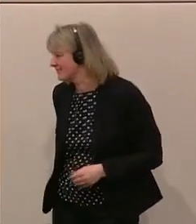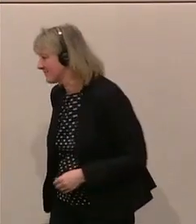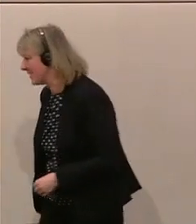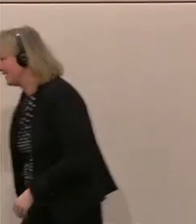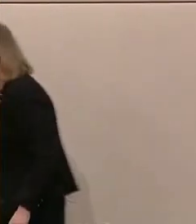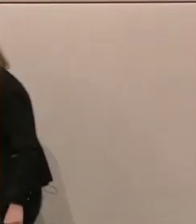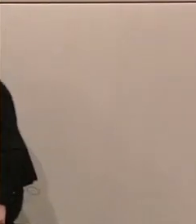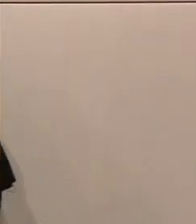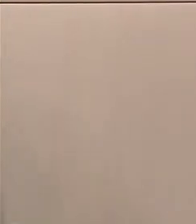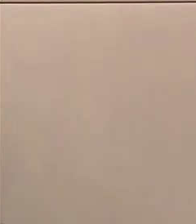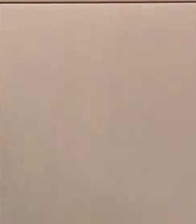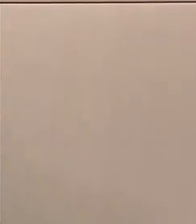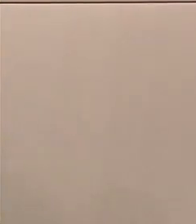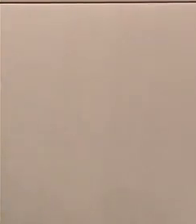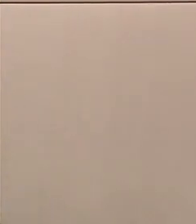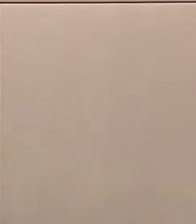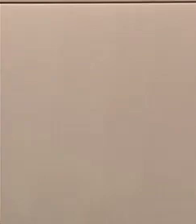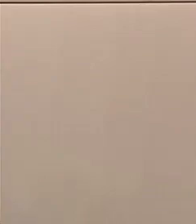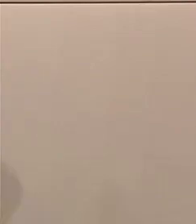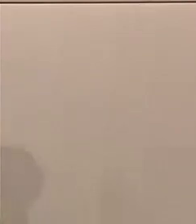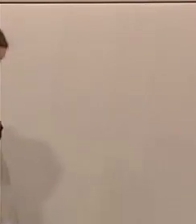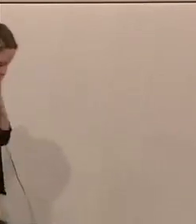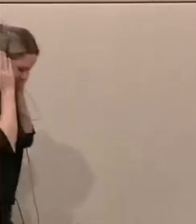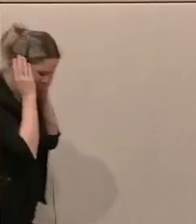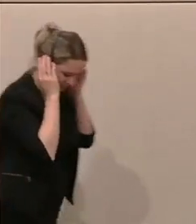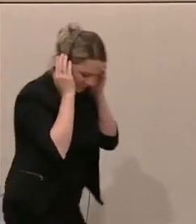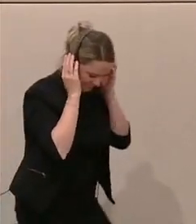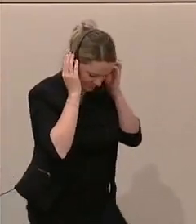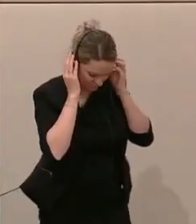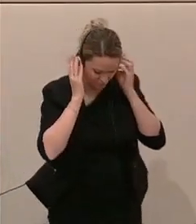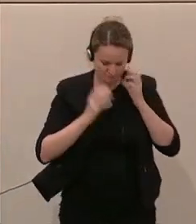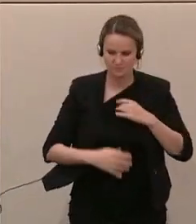So Peter Schmidlechner von der FPÖ